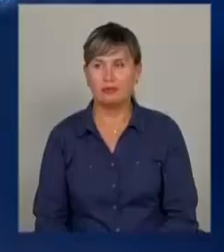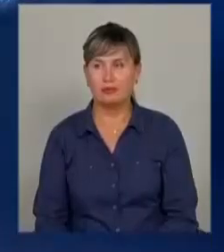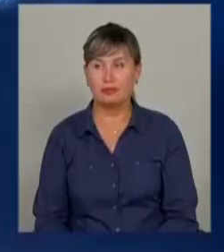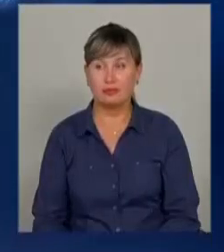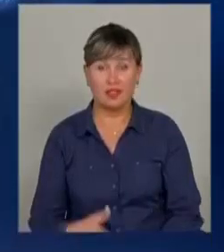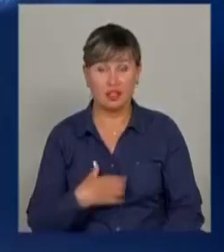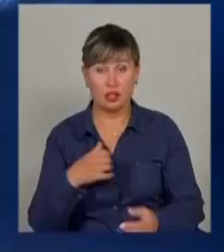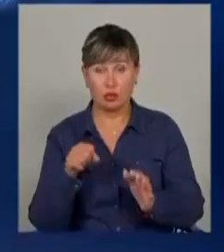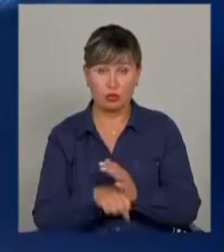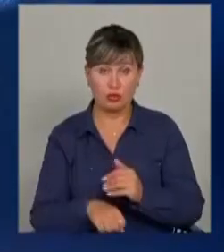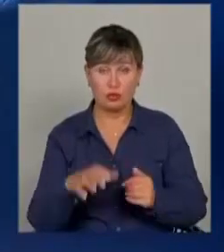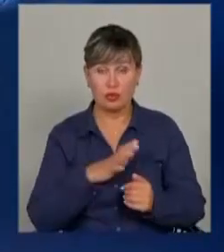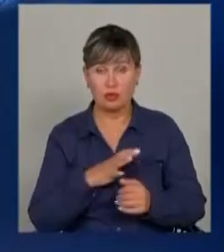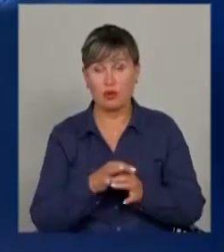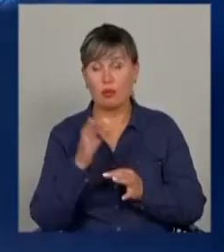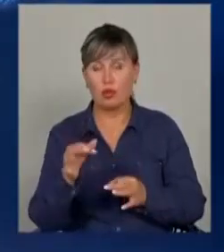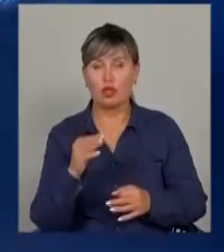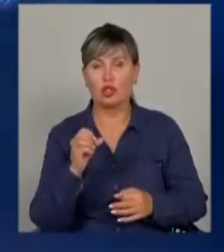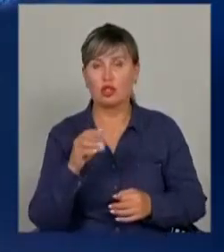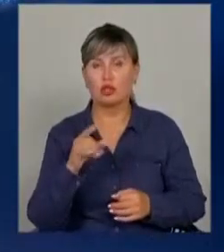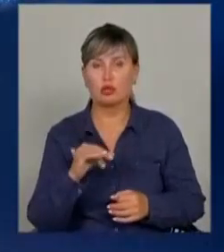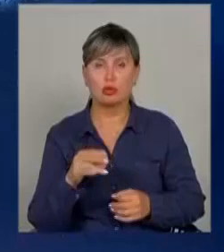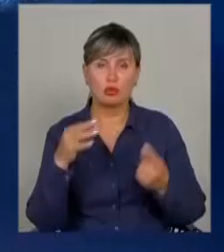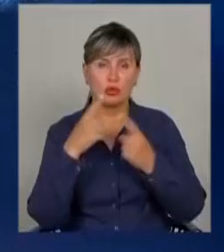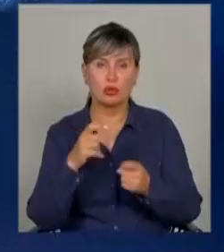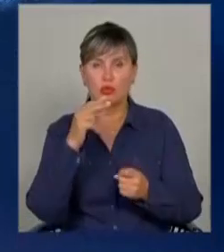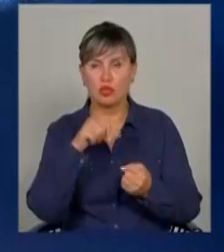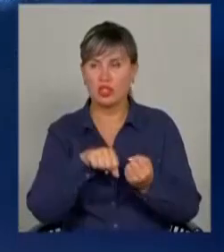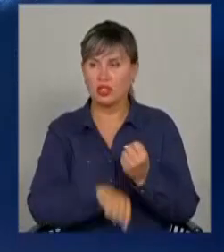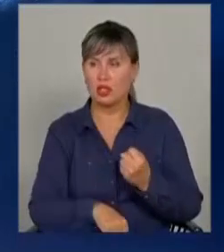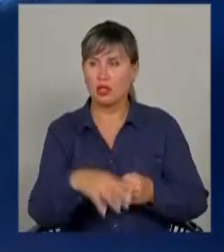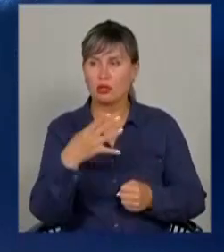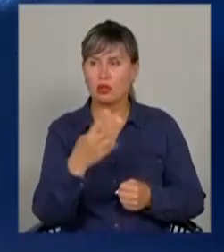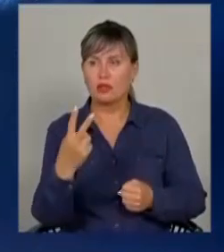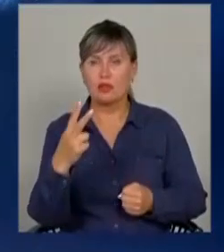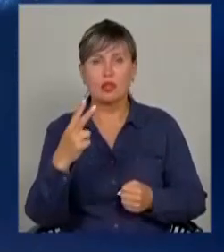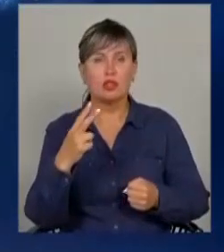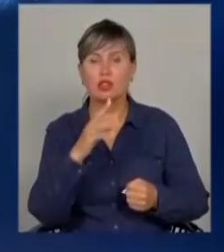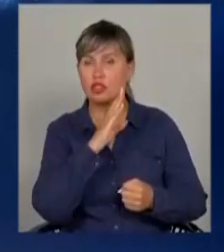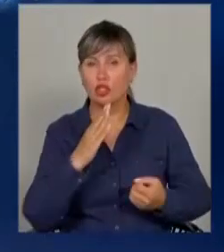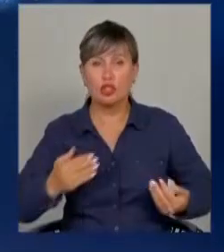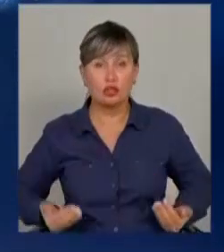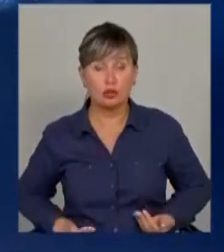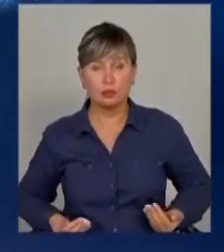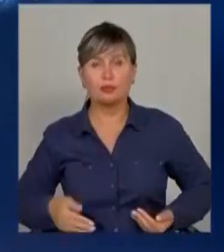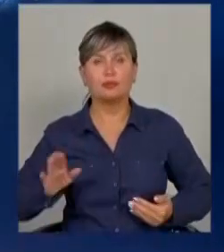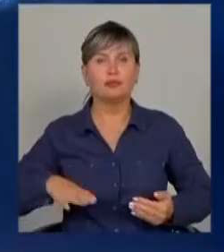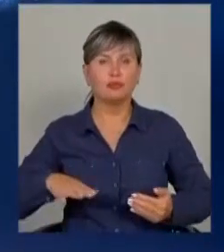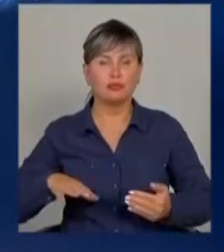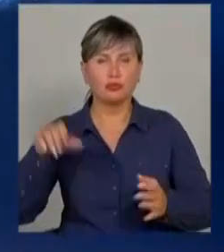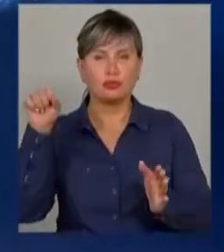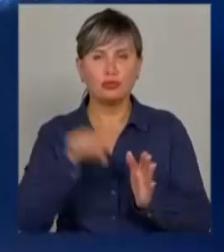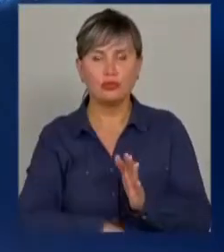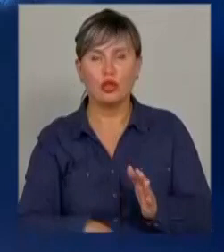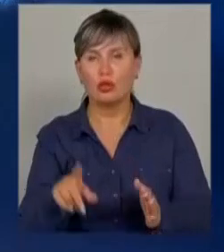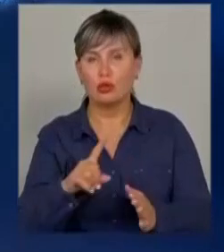Зверское убийство произошло в области ЖТСУ. По данным полиции, мужчина изнасиловал 42-летнюю жительницу Жаркента, а затем убил. А